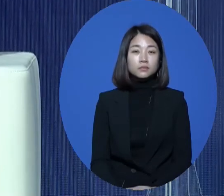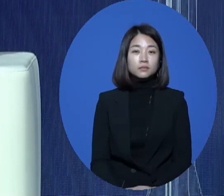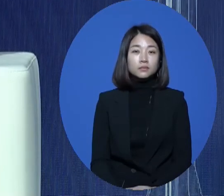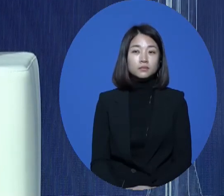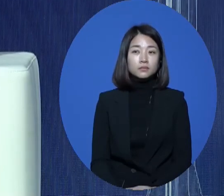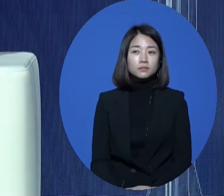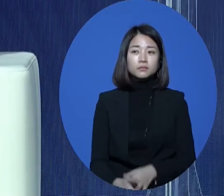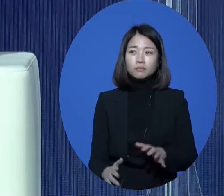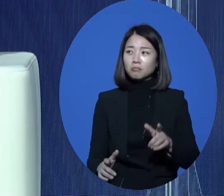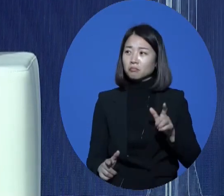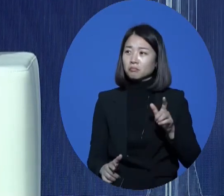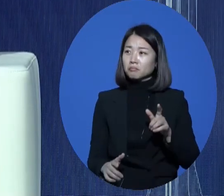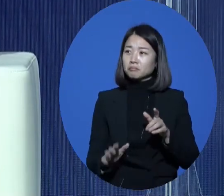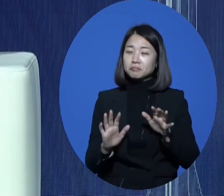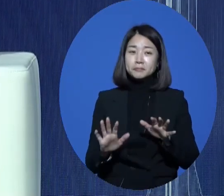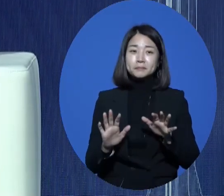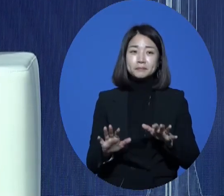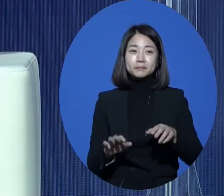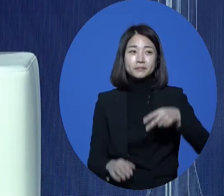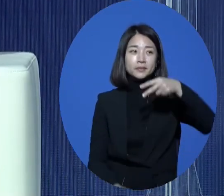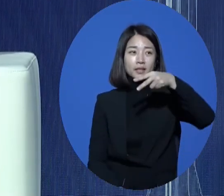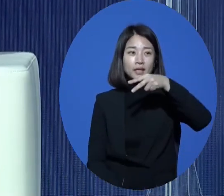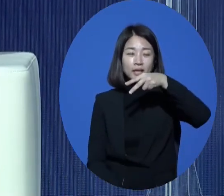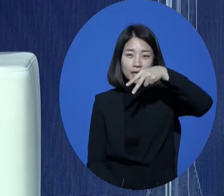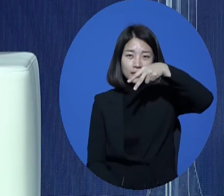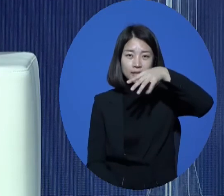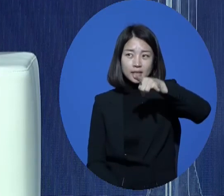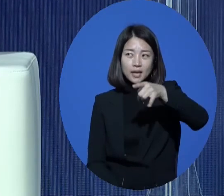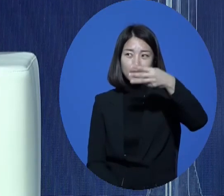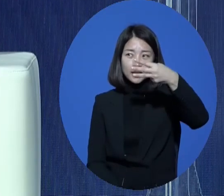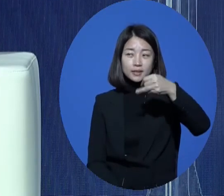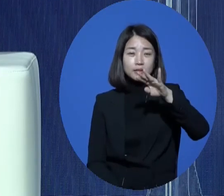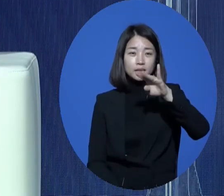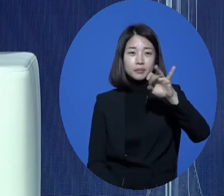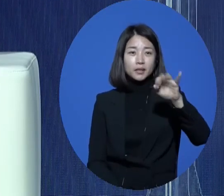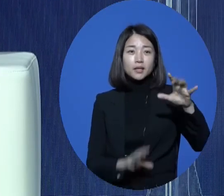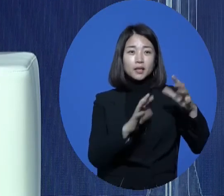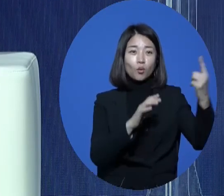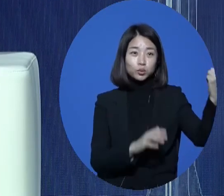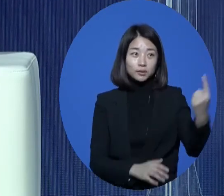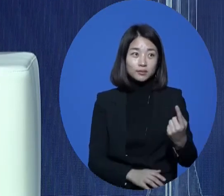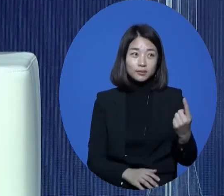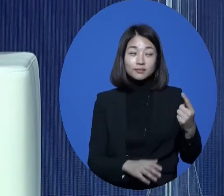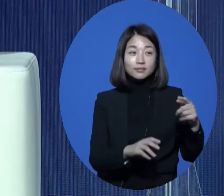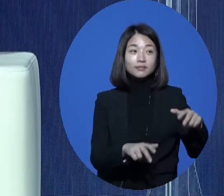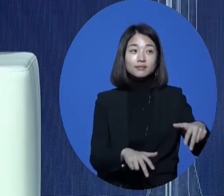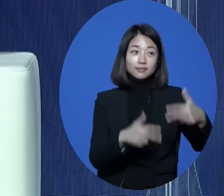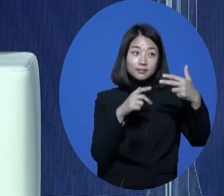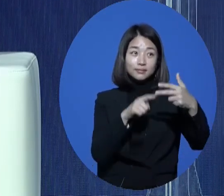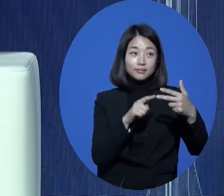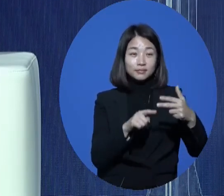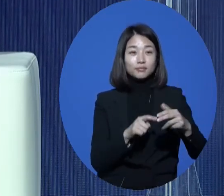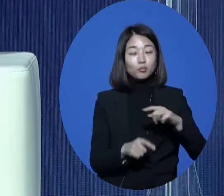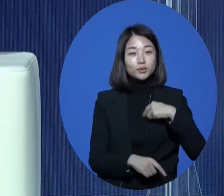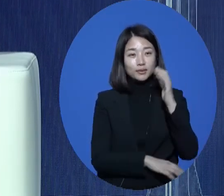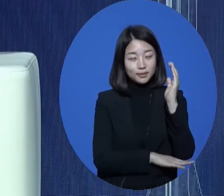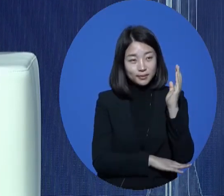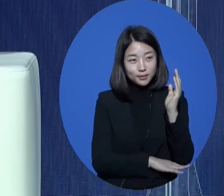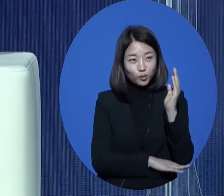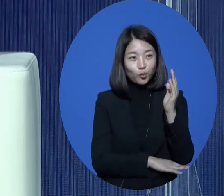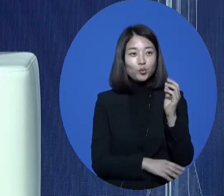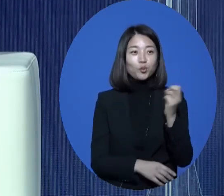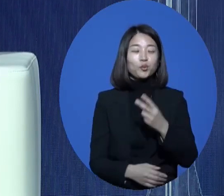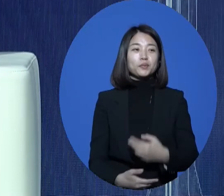이렇게 멀리 세르비아에서 드라가나 스링 밀로바노님이 직접 발제해 주시고 또 질문에 대한